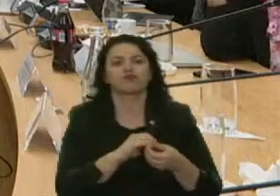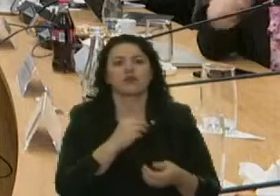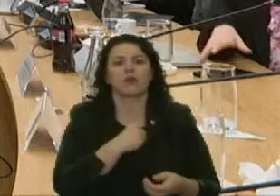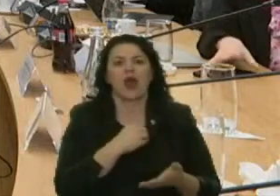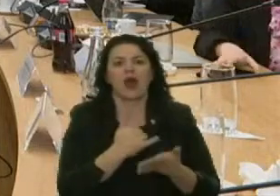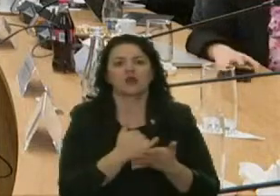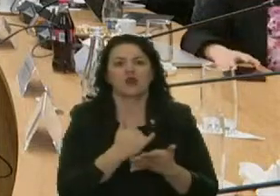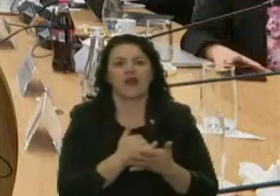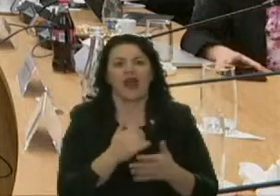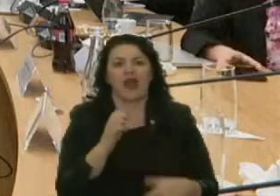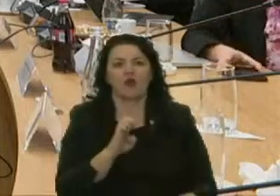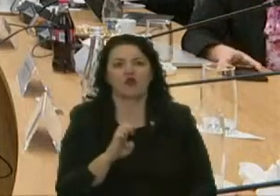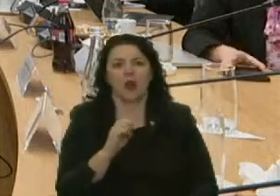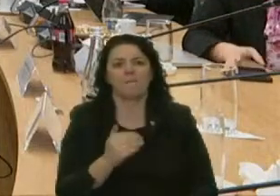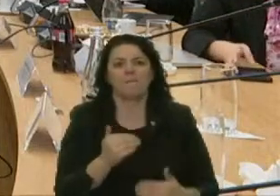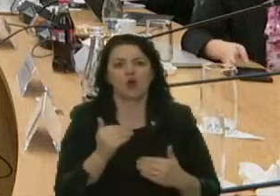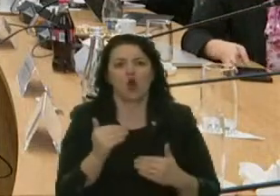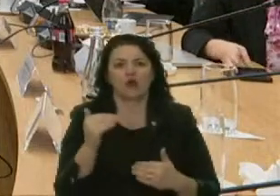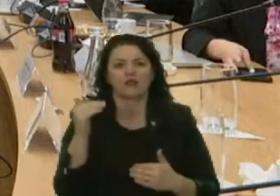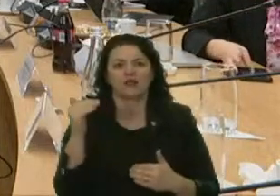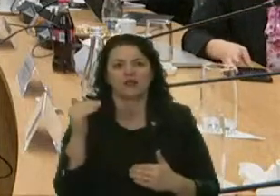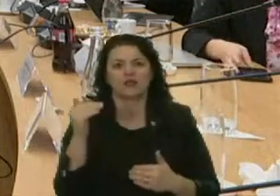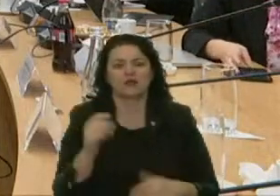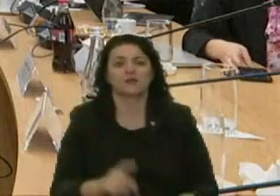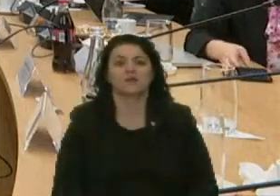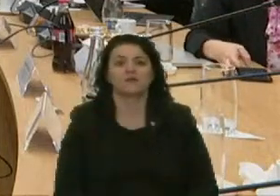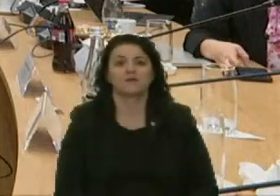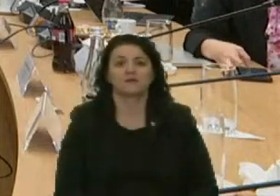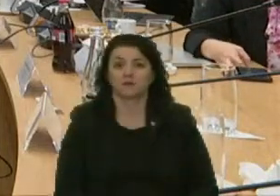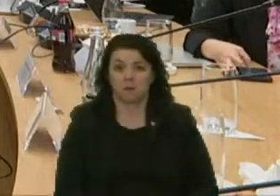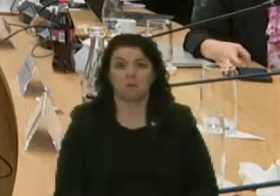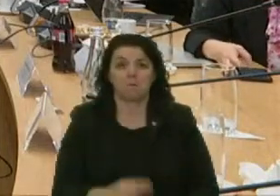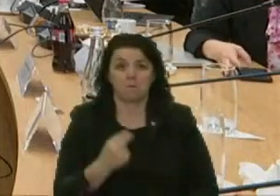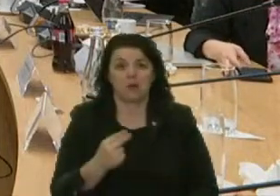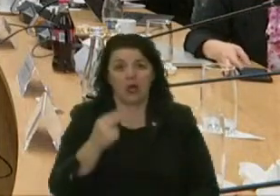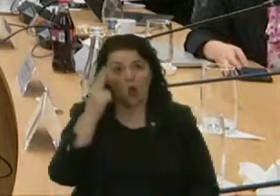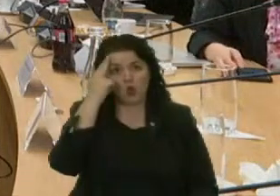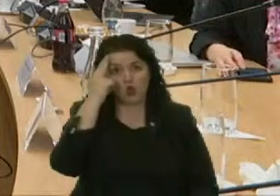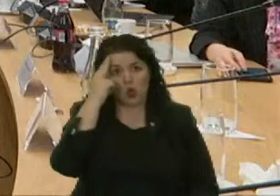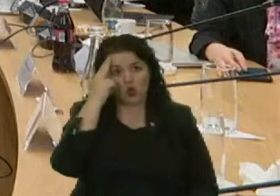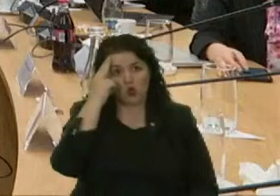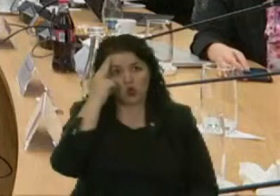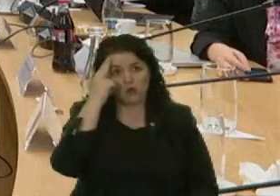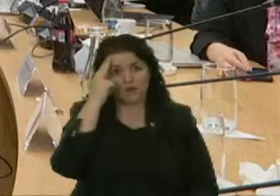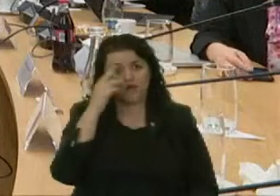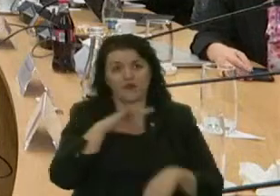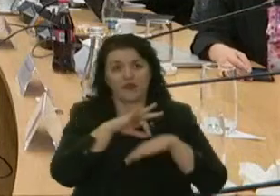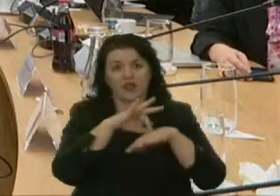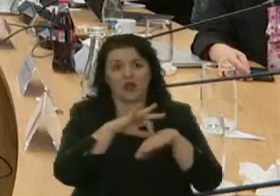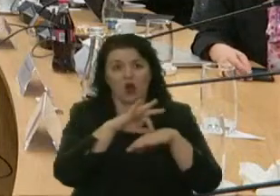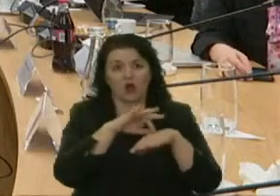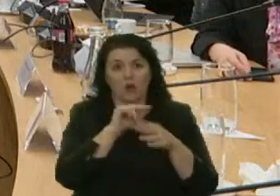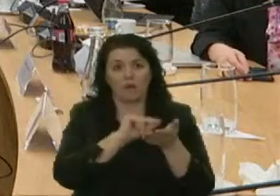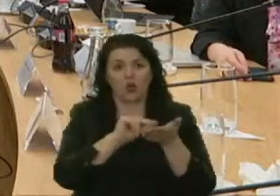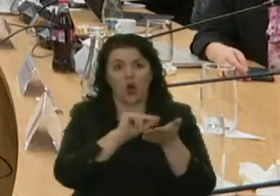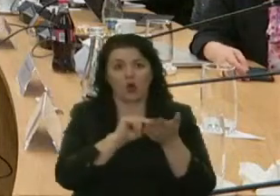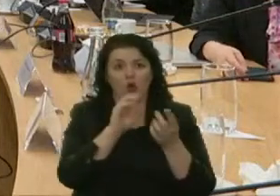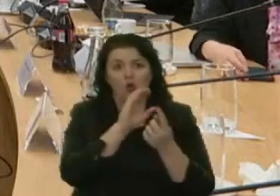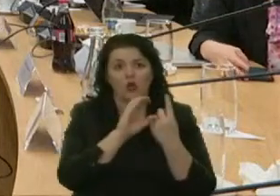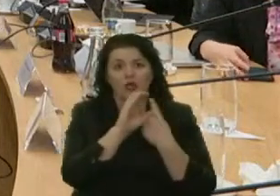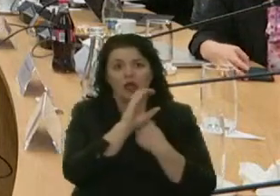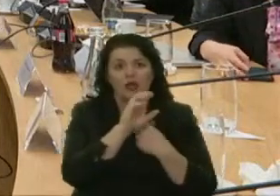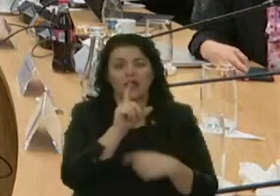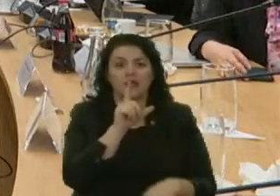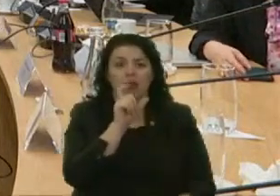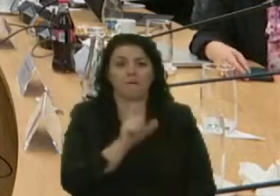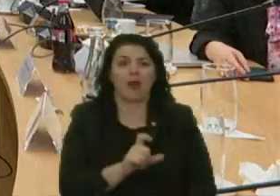autentic european progresist cu toate că este bine cunoscut faptul că Spre exemplu directorul Biroului cultură este persoana